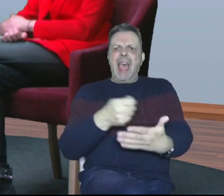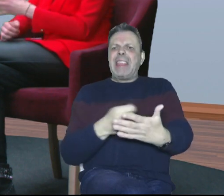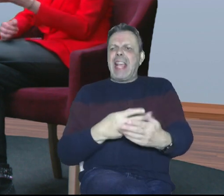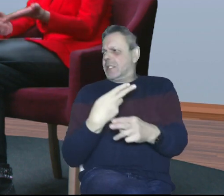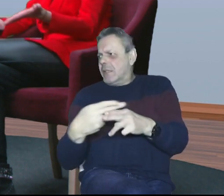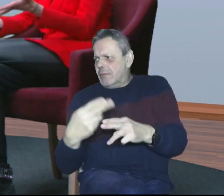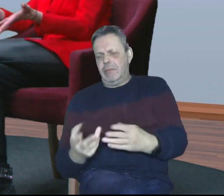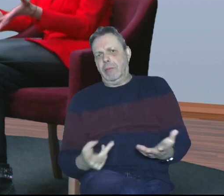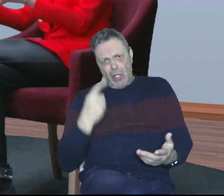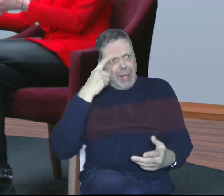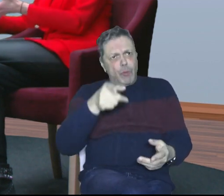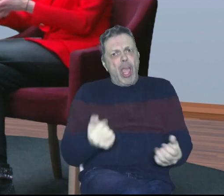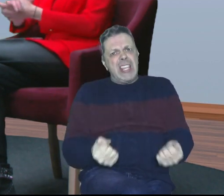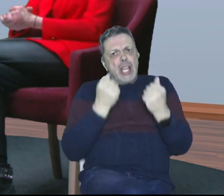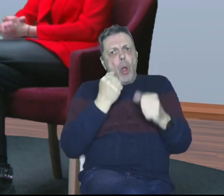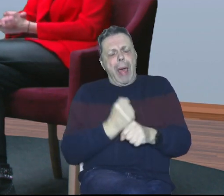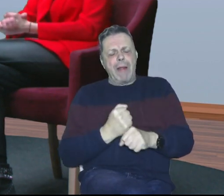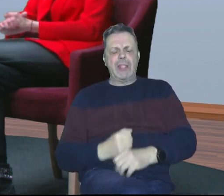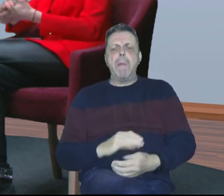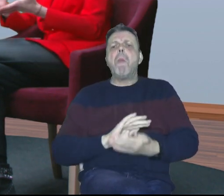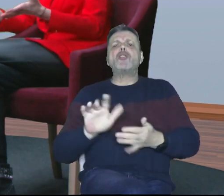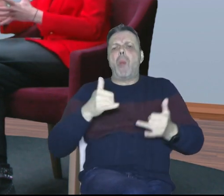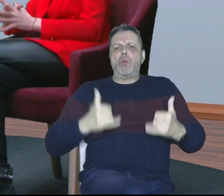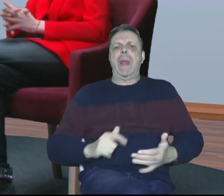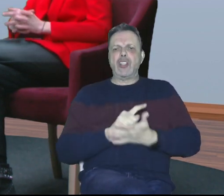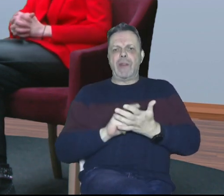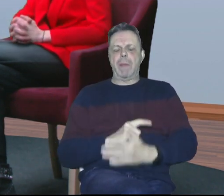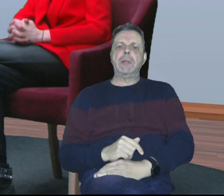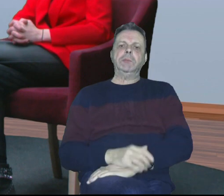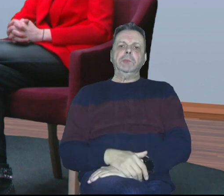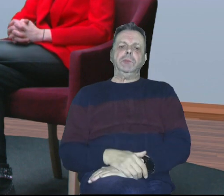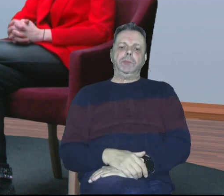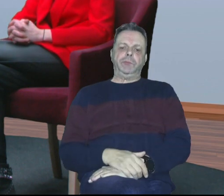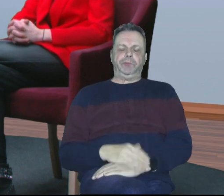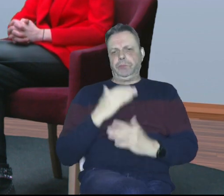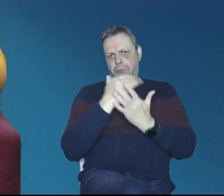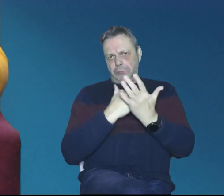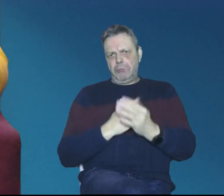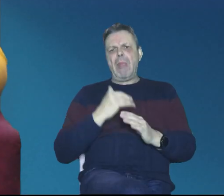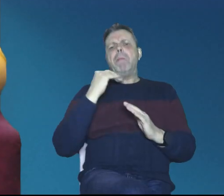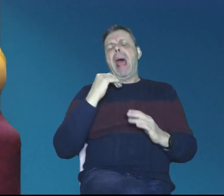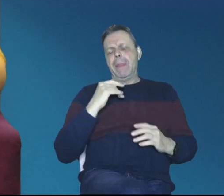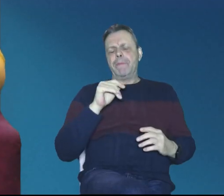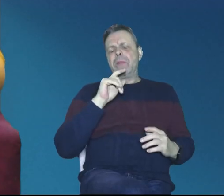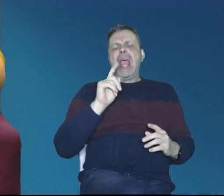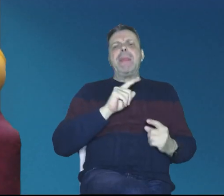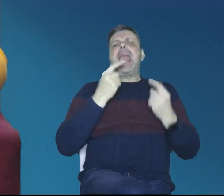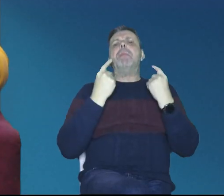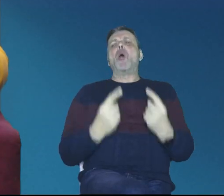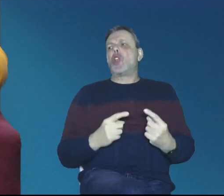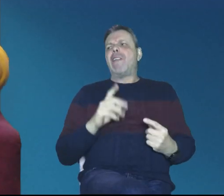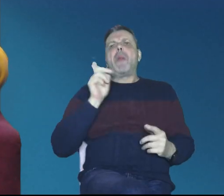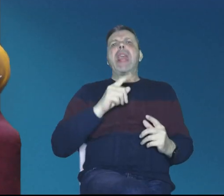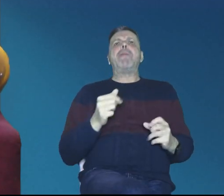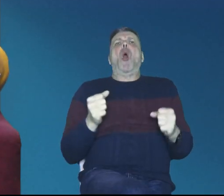jedan projekt s obzirom da znamo da je malo teže sve to izrealizirati, pogotovo u današnje vrijeme? Pa plan i program nije